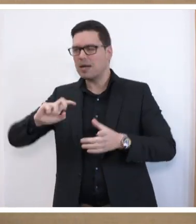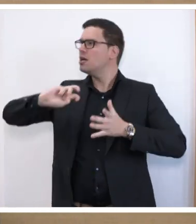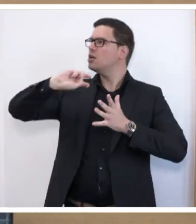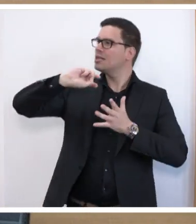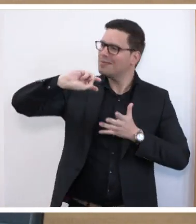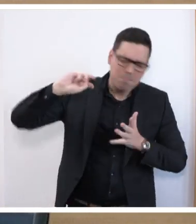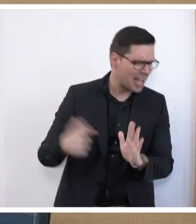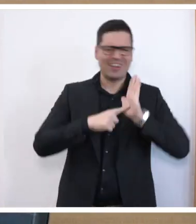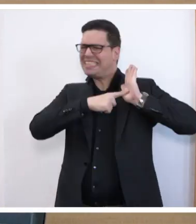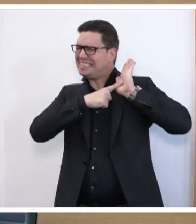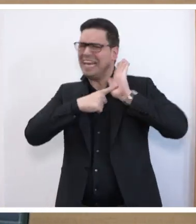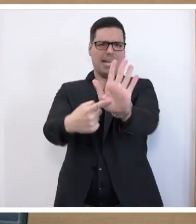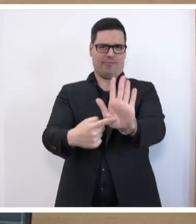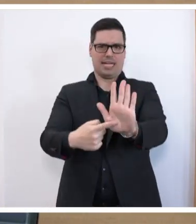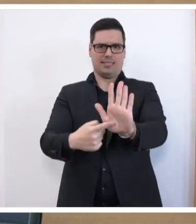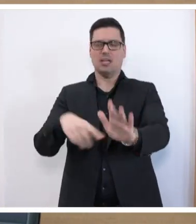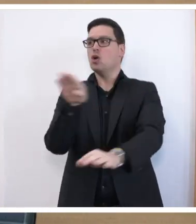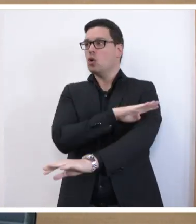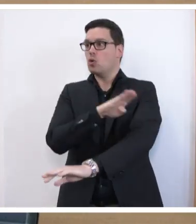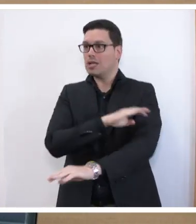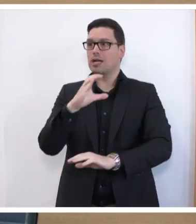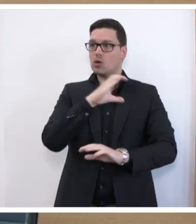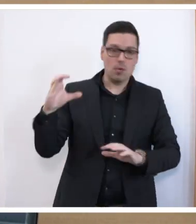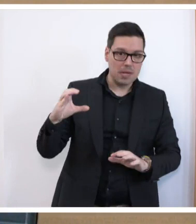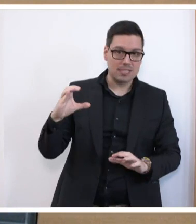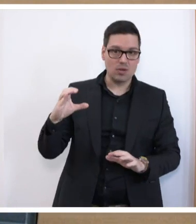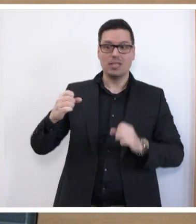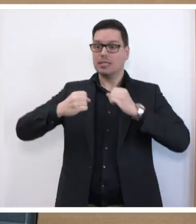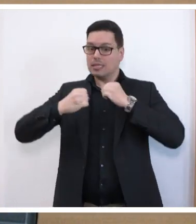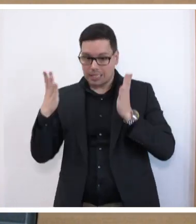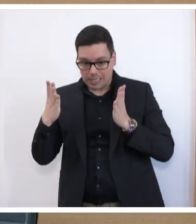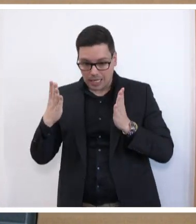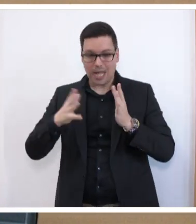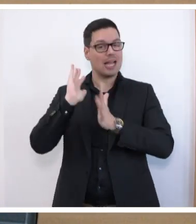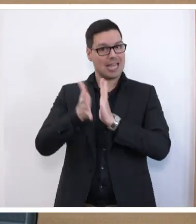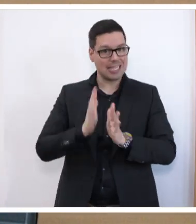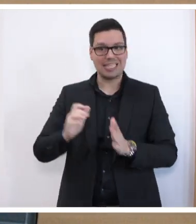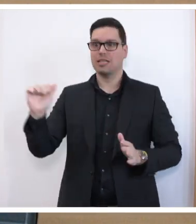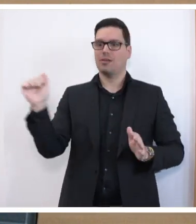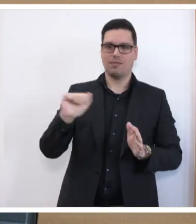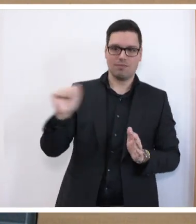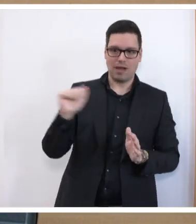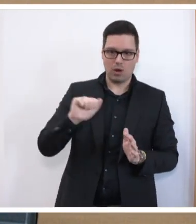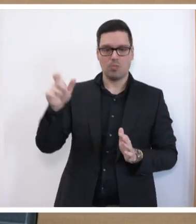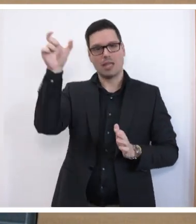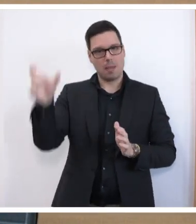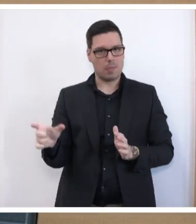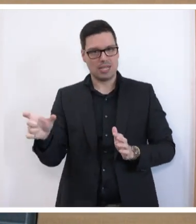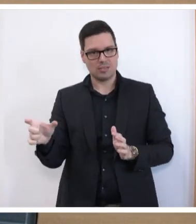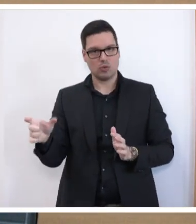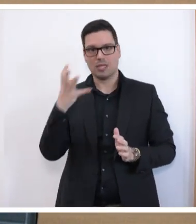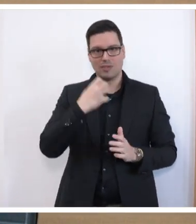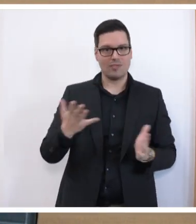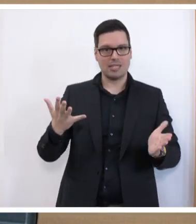darauf hingewiesen, dass gerade das Kollege Commerson ist damals ganz glaubwürdig vertont hat, warum er als Person das damals machen